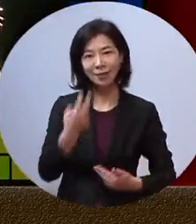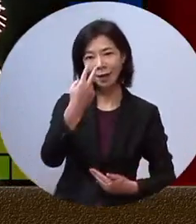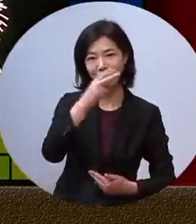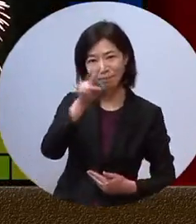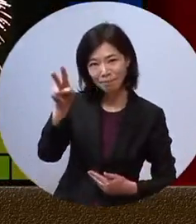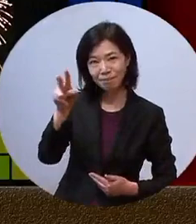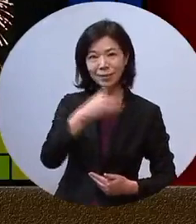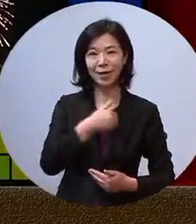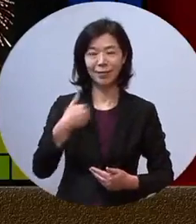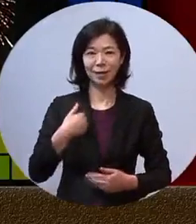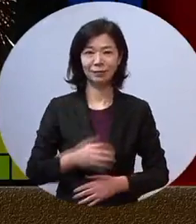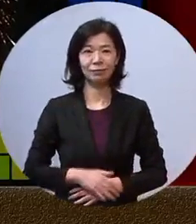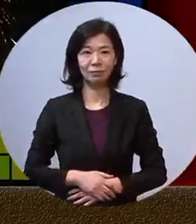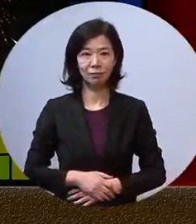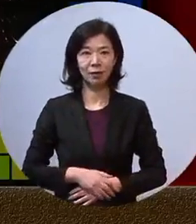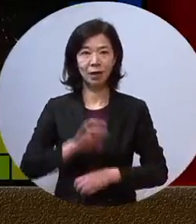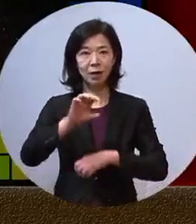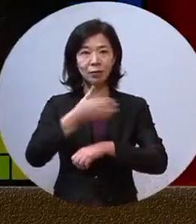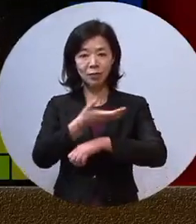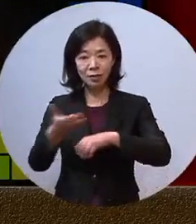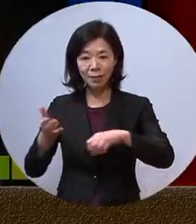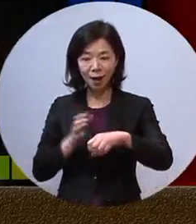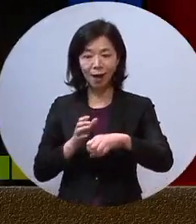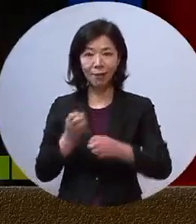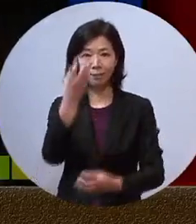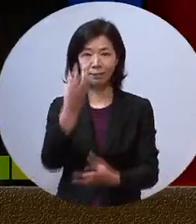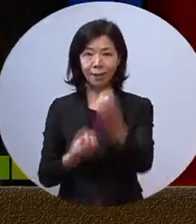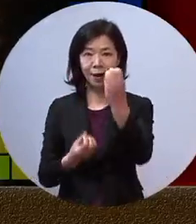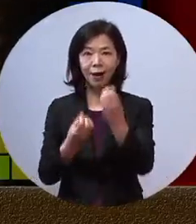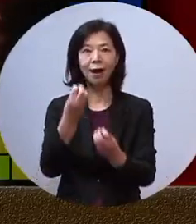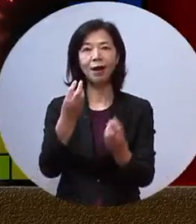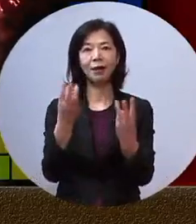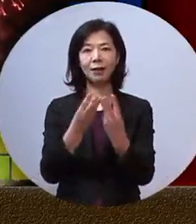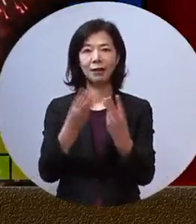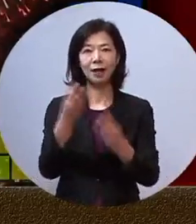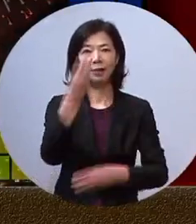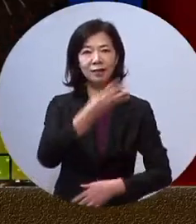江ノ島をバックに打ち上げられた花火およそ3000発、